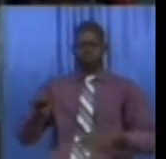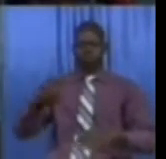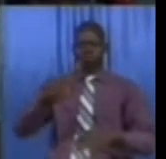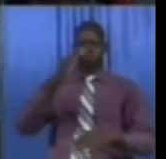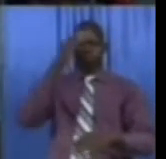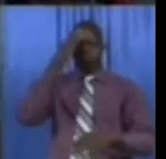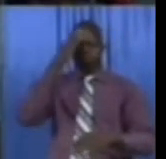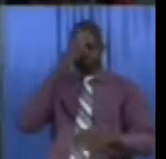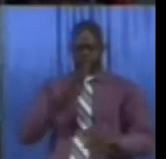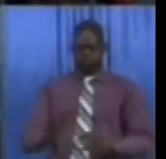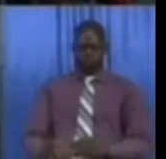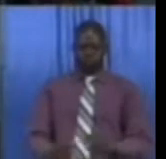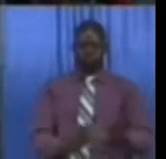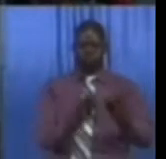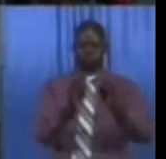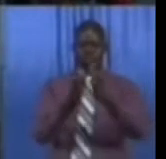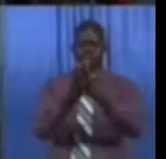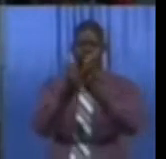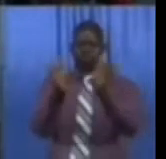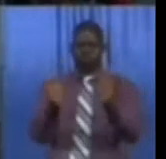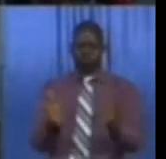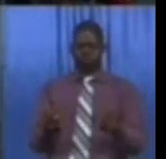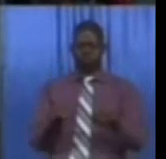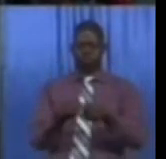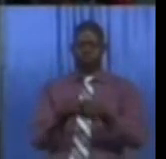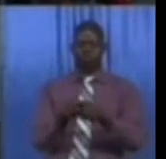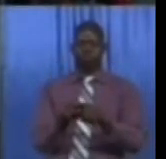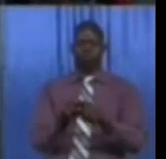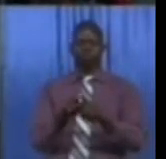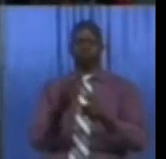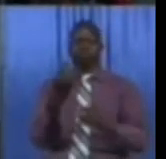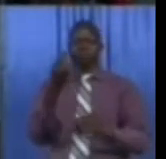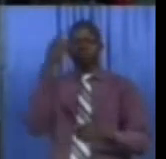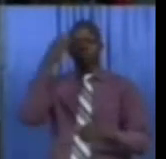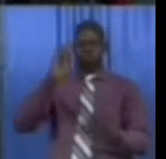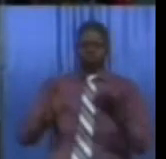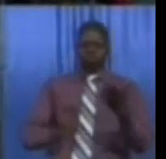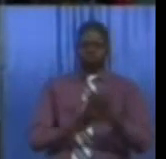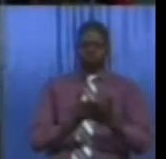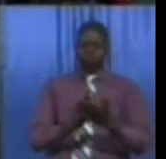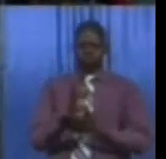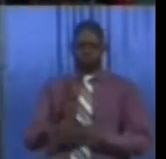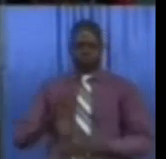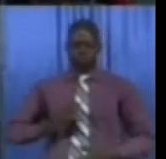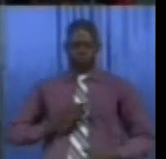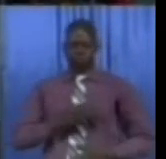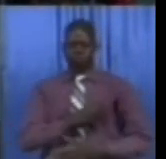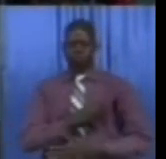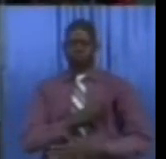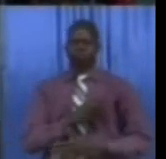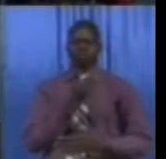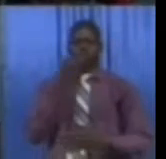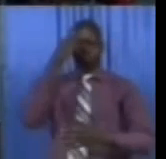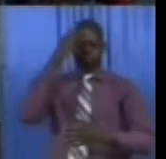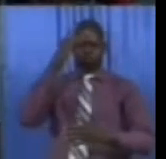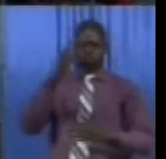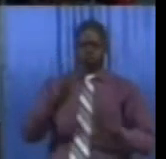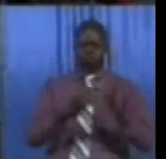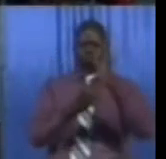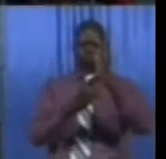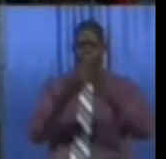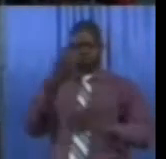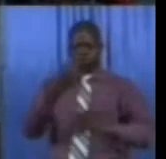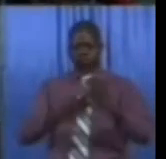de manière globale aussi, une grève est utilisée par les syndicats pour exprimer quelque